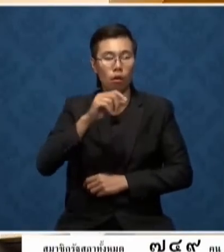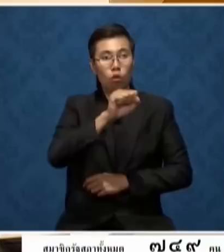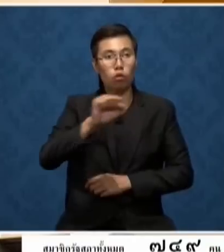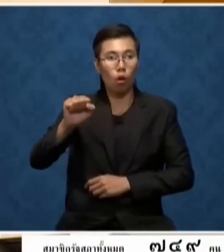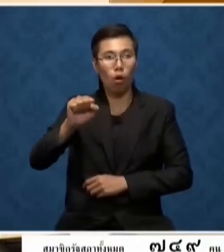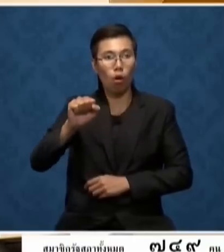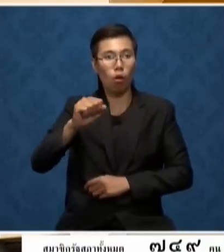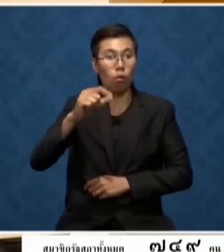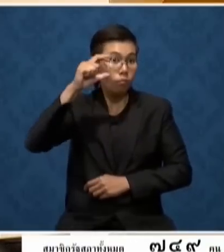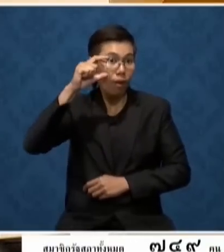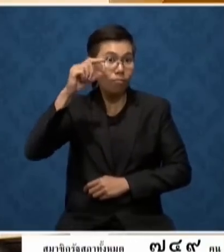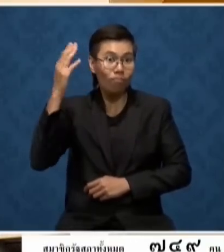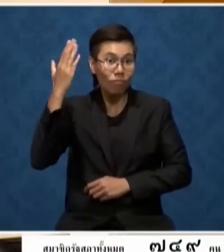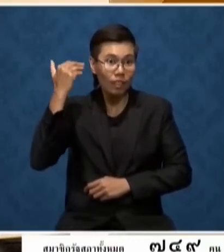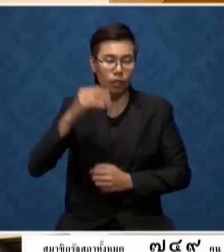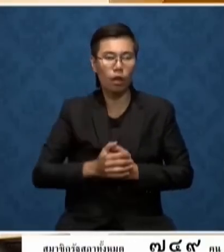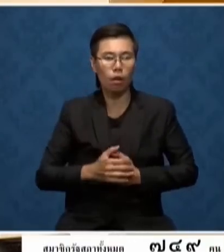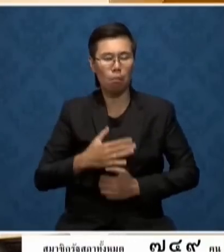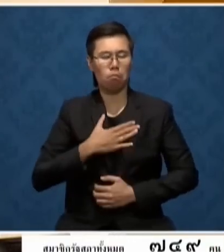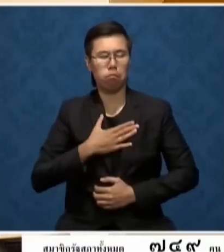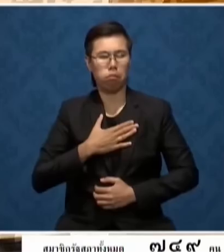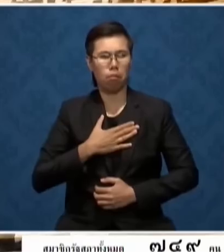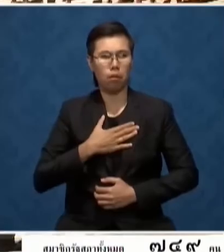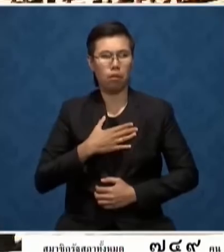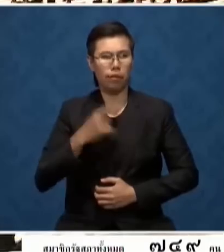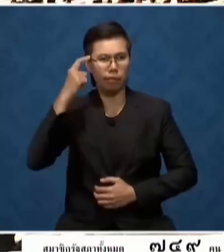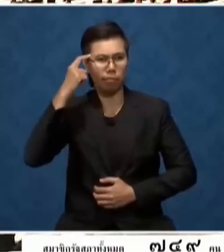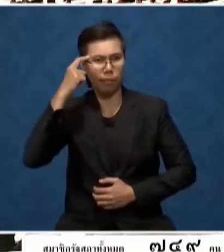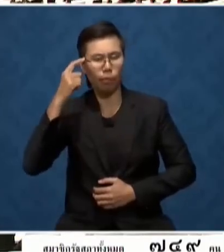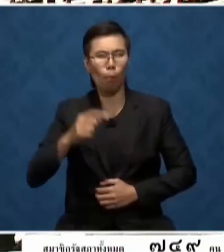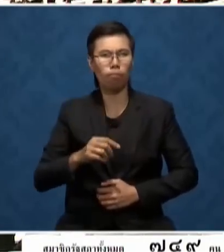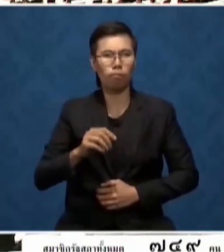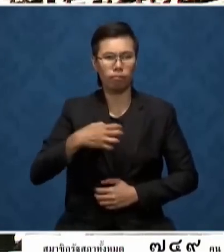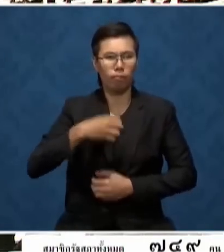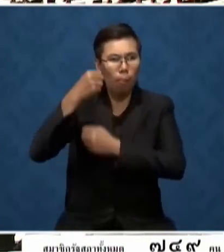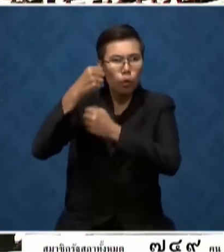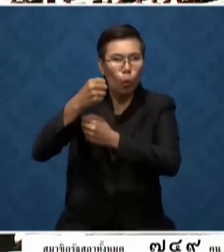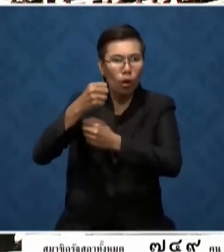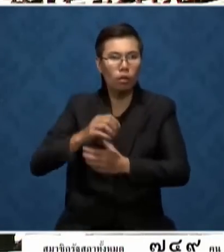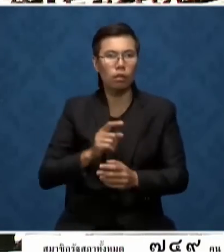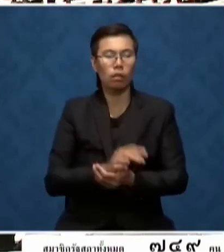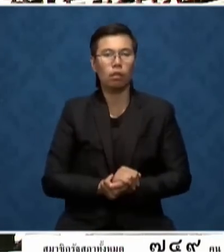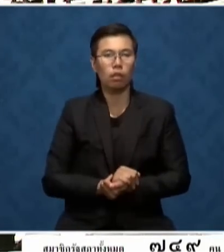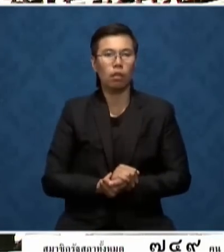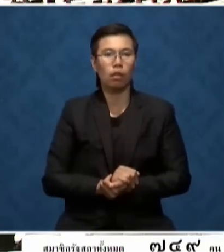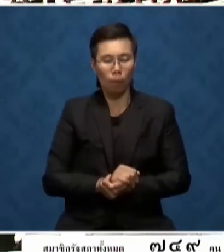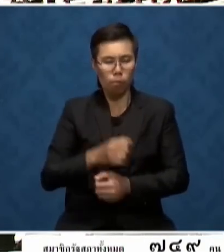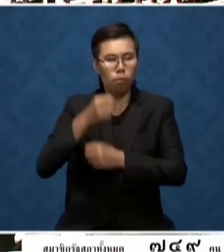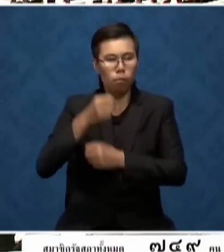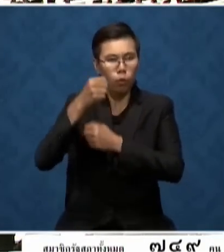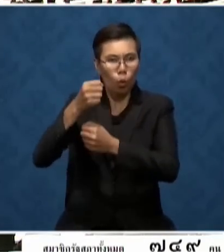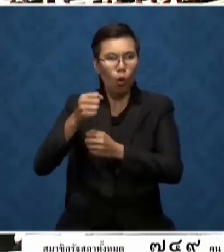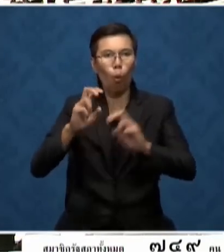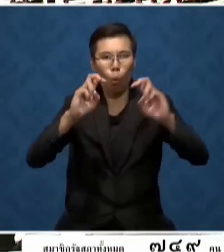ท่านประธานครับเชิญครับผมไม่ได้เสนอเป็นอย่างอื่นแต่ผมประท้วงตามข้อบังคับการประชุมข้อที่ 33